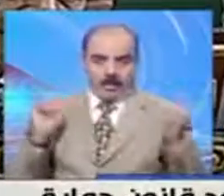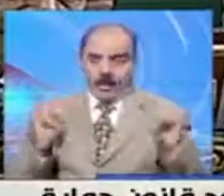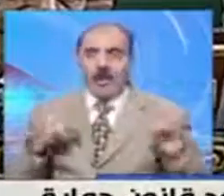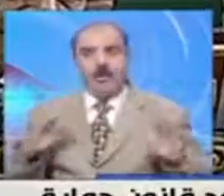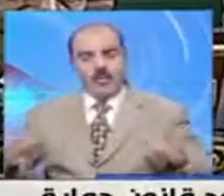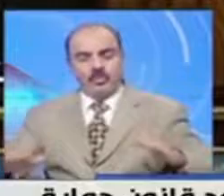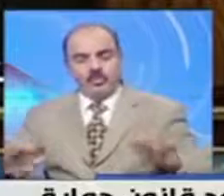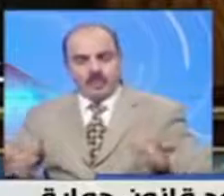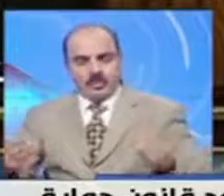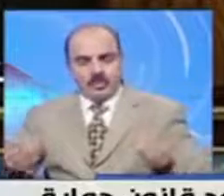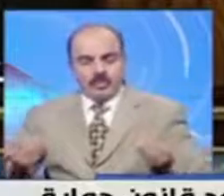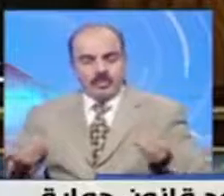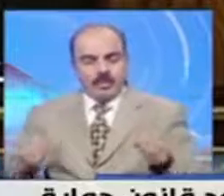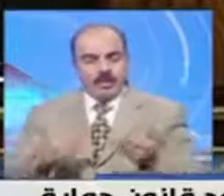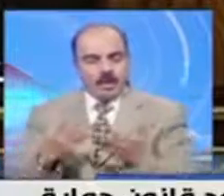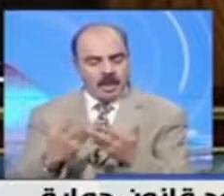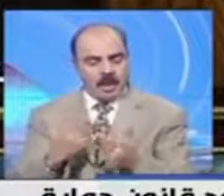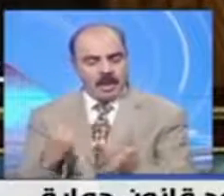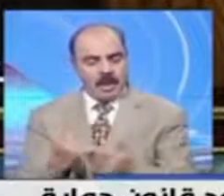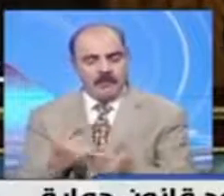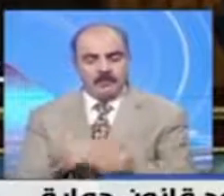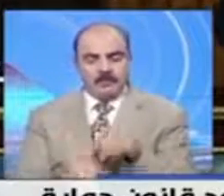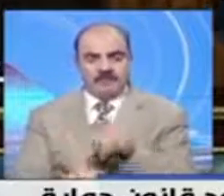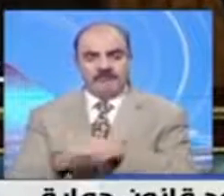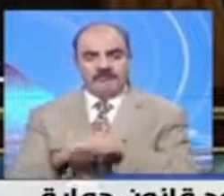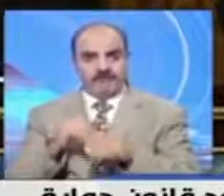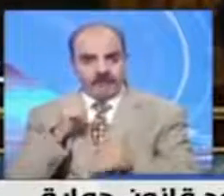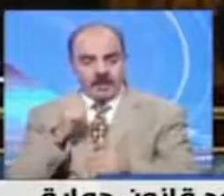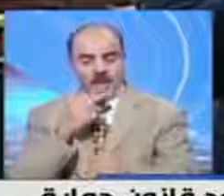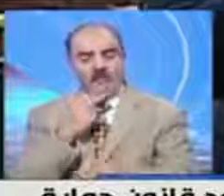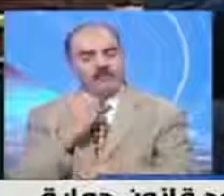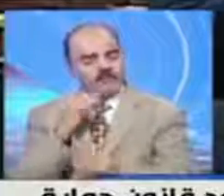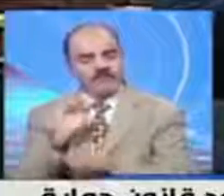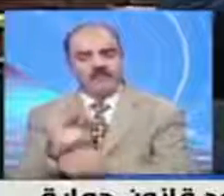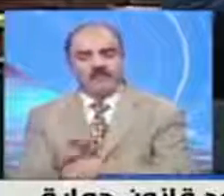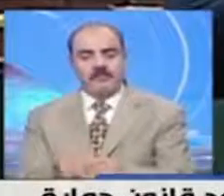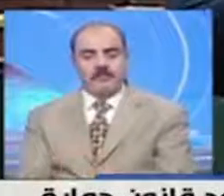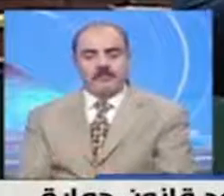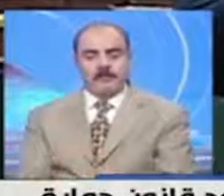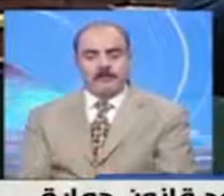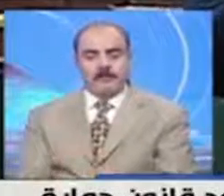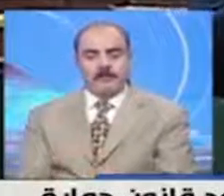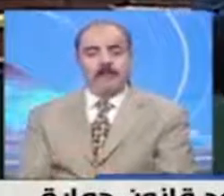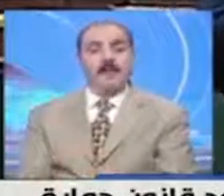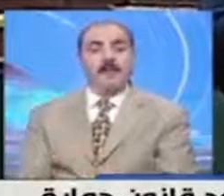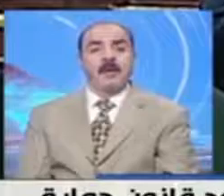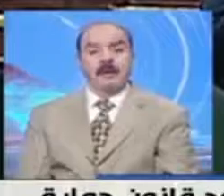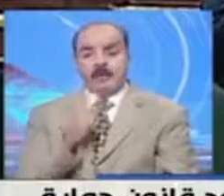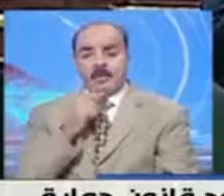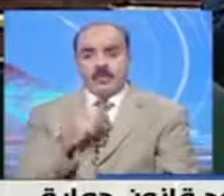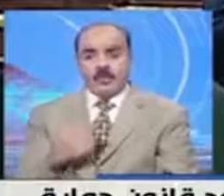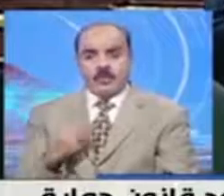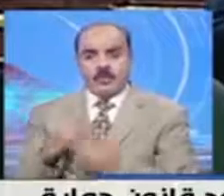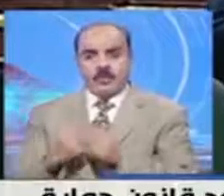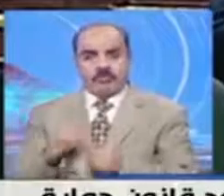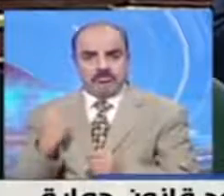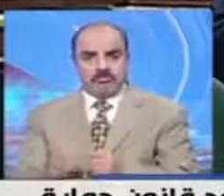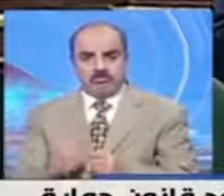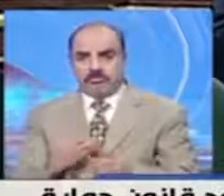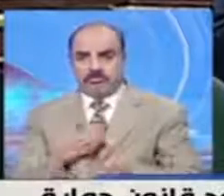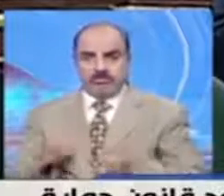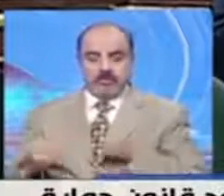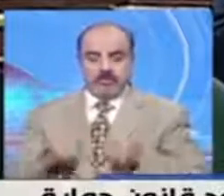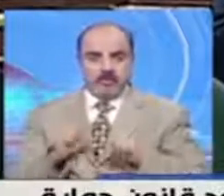او ينتج عن التركز الاقتصادي كفاء الاقتصاديه تفوق اثار الحد من المنافسه او تحقيق اعتبارات تتعلق